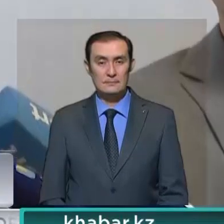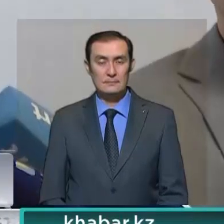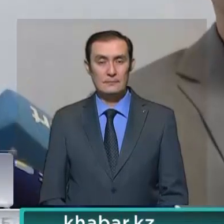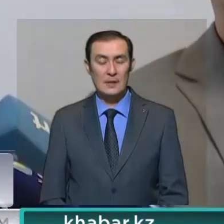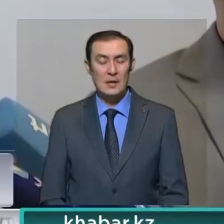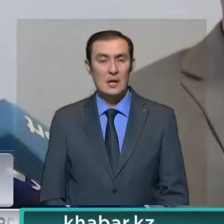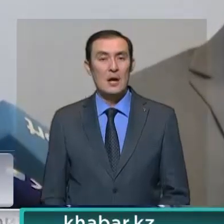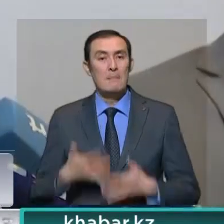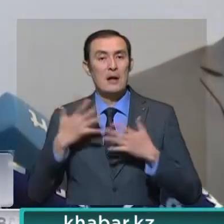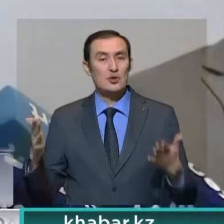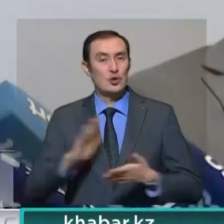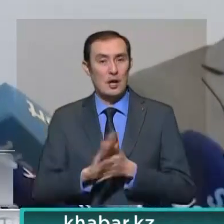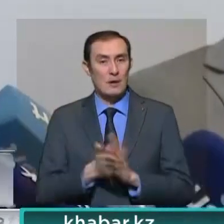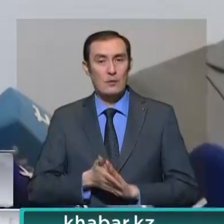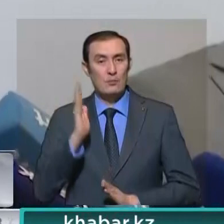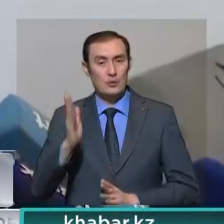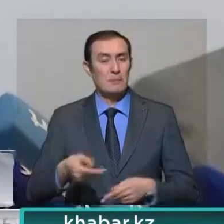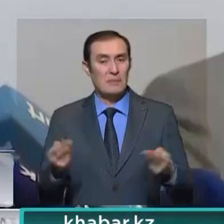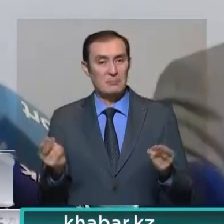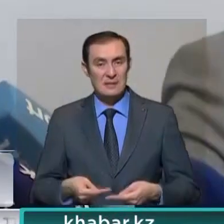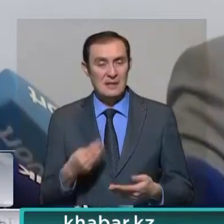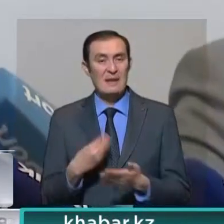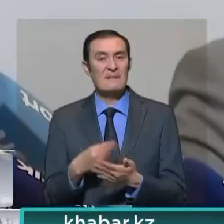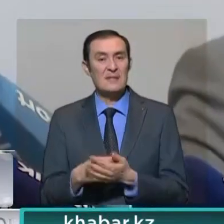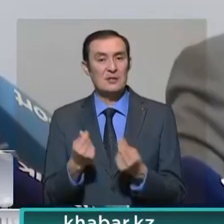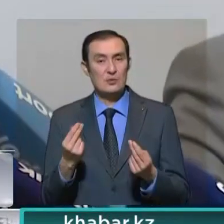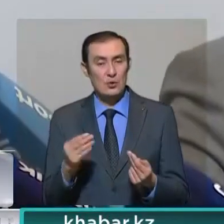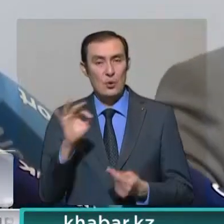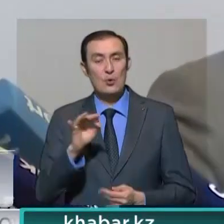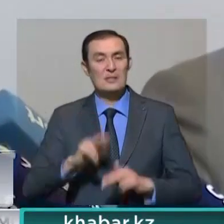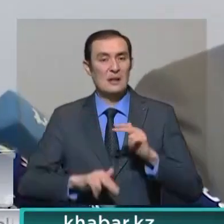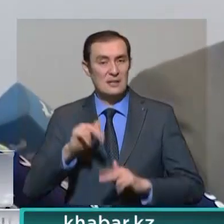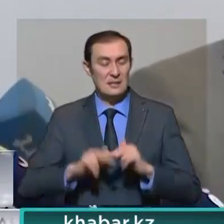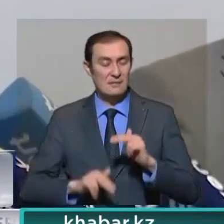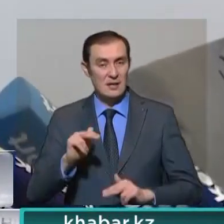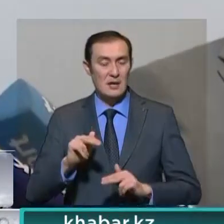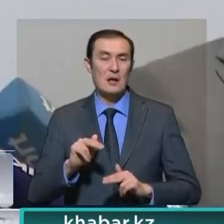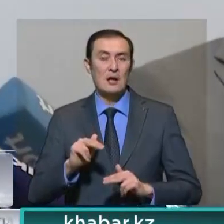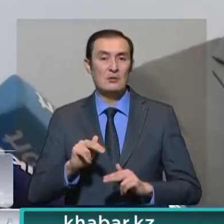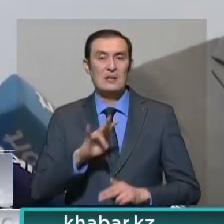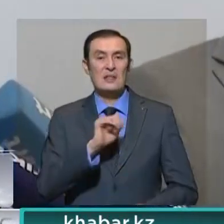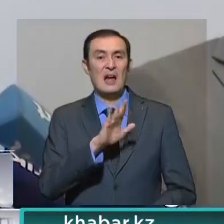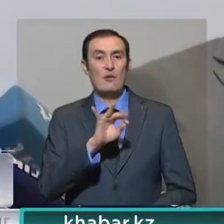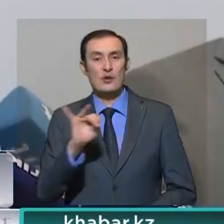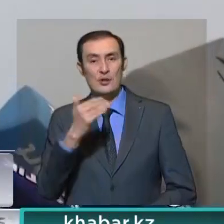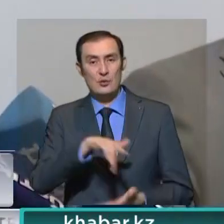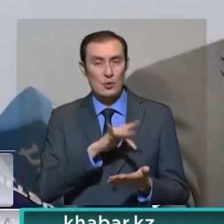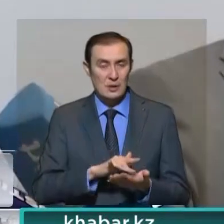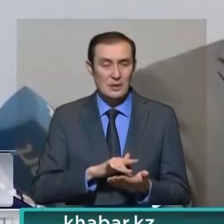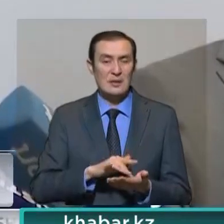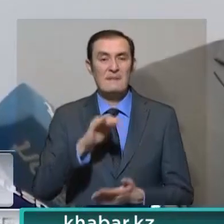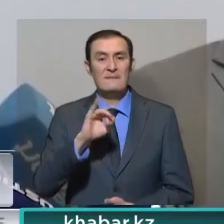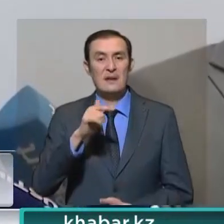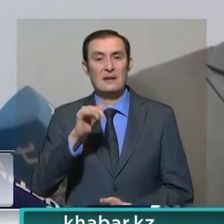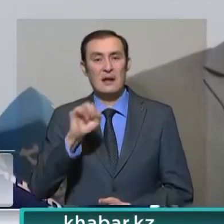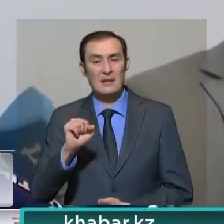большое соглашение будет подписано здесь инвестиционная по строительству вот навоих Фергане завода по